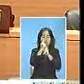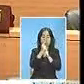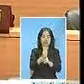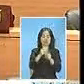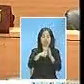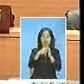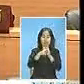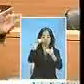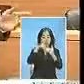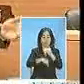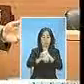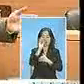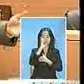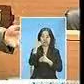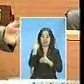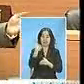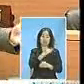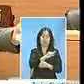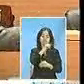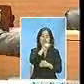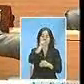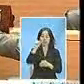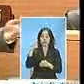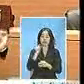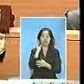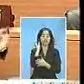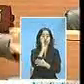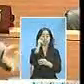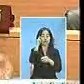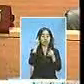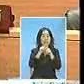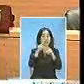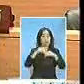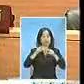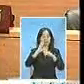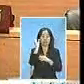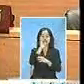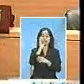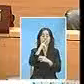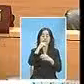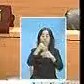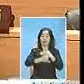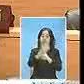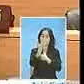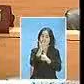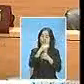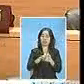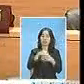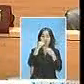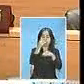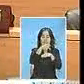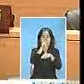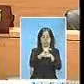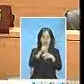ไม่ลงลึกไปว่าเพื่อนสมาชิกท่านนี้แปรยติแบบนี้เห็นด้วยหรือไม่เห็นด้วยอย่างนี้ไม่จบอะครับนั้นท่านประธานต้อง